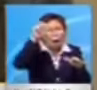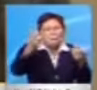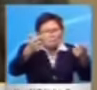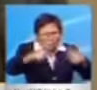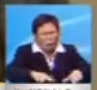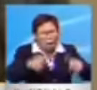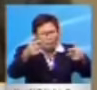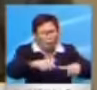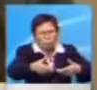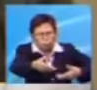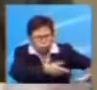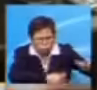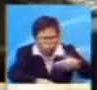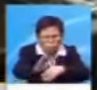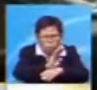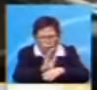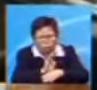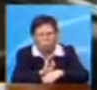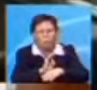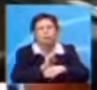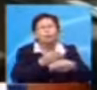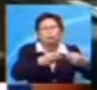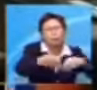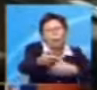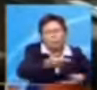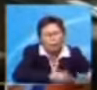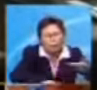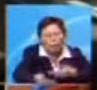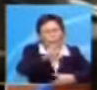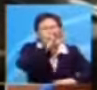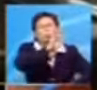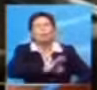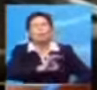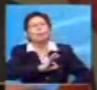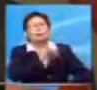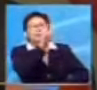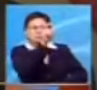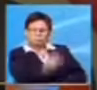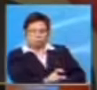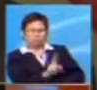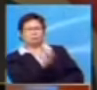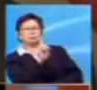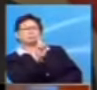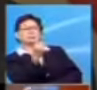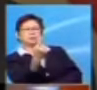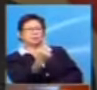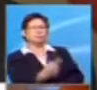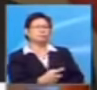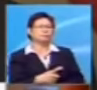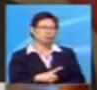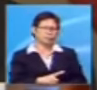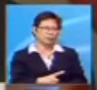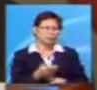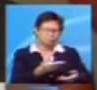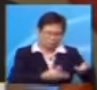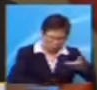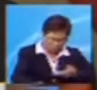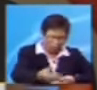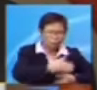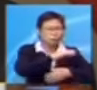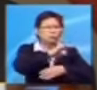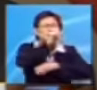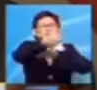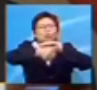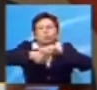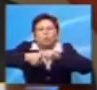melakukan urusan perdagangan sistem butter yang hanya menguntungkan sebelah pihak sahaja bukan hanya diperdagangkan tetapi